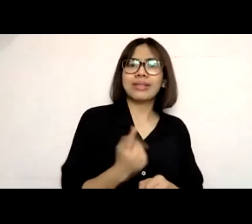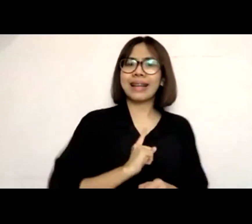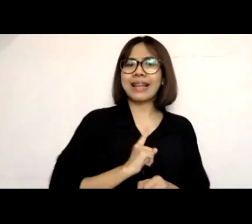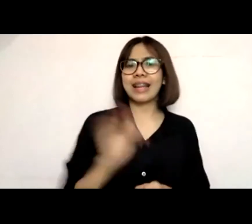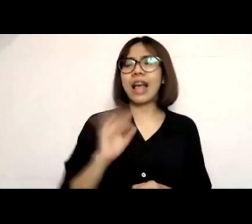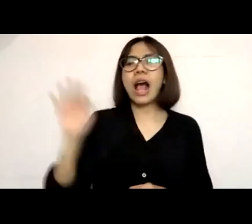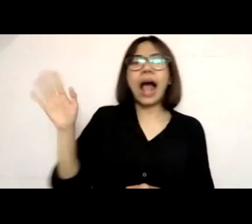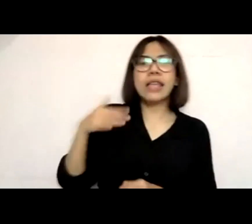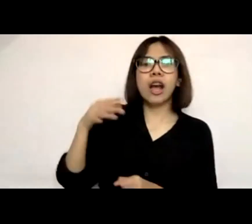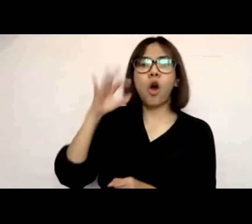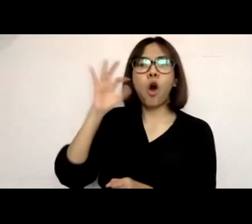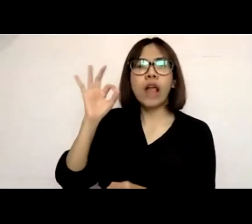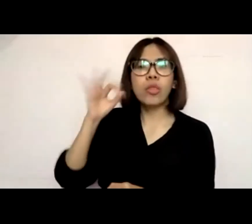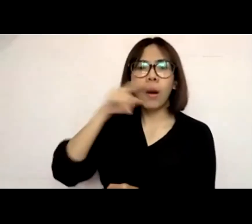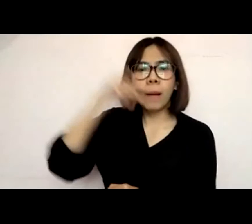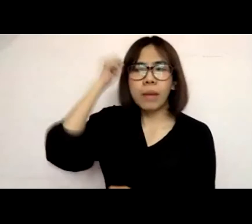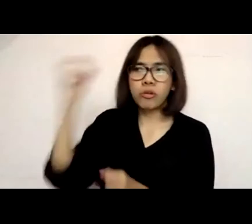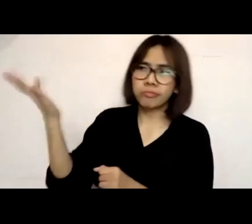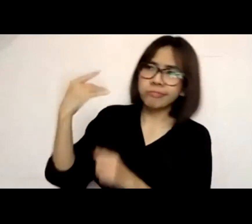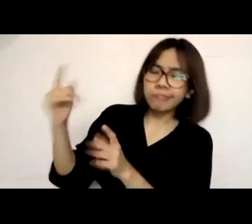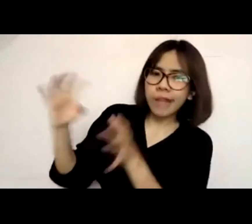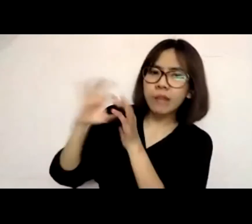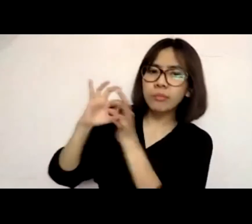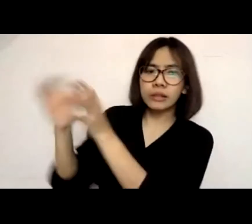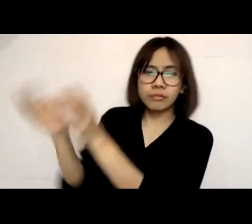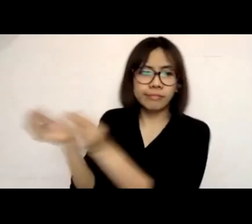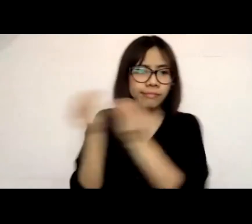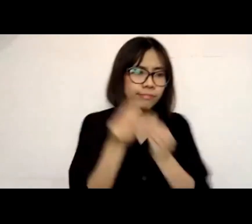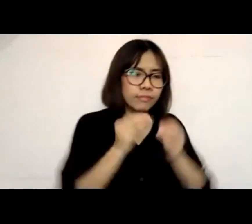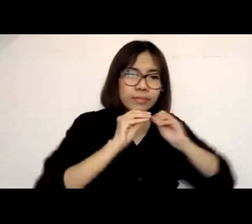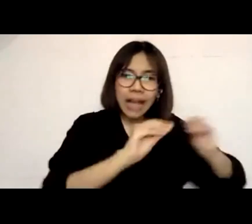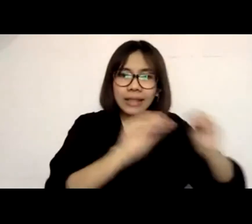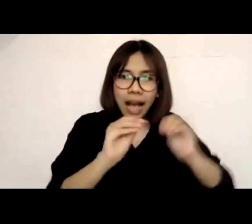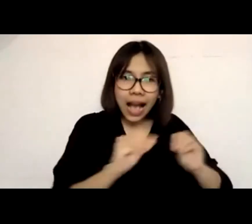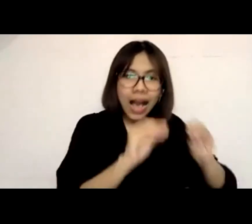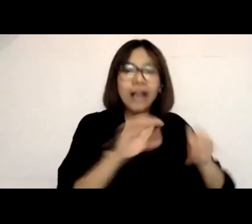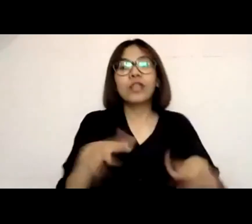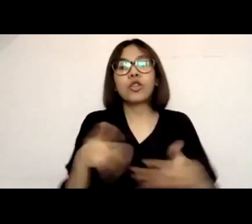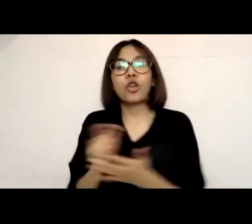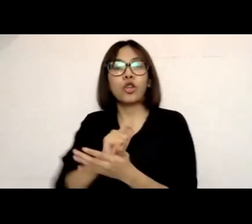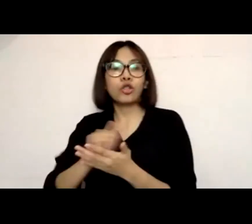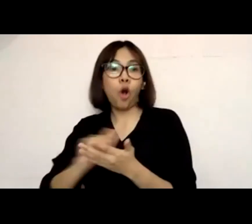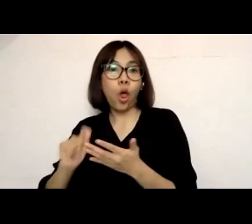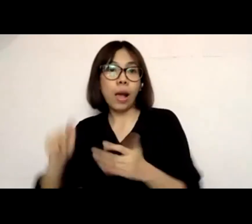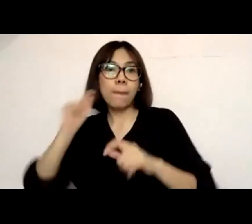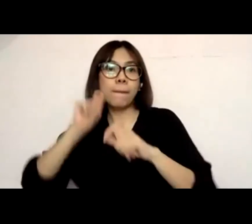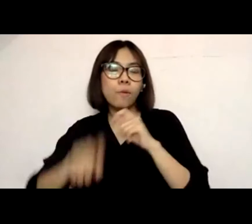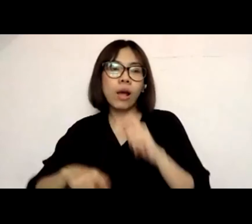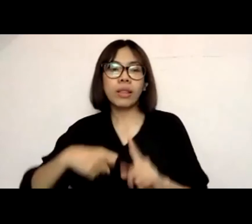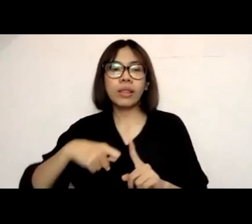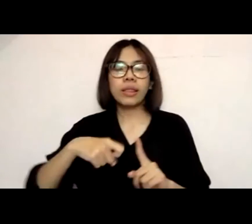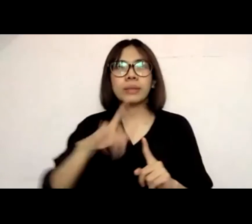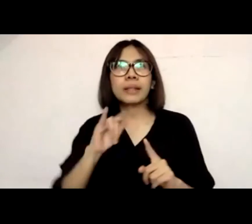keterampilan ke depannya. Dan sekolah secara lembaga telah menyiapkan perangkat kurikulum yang telah disiapkan